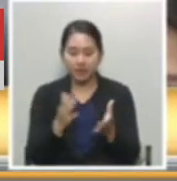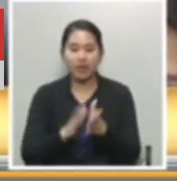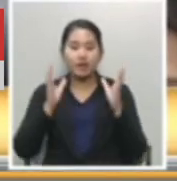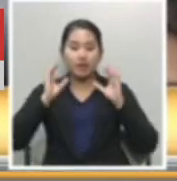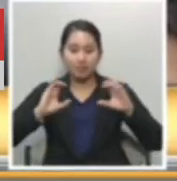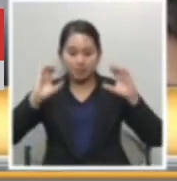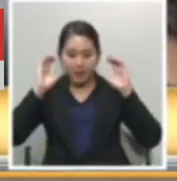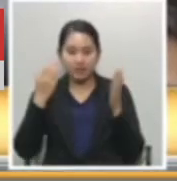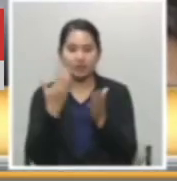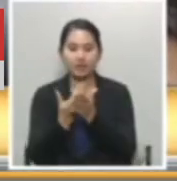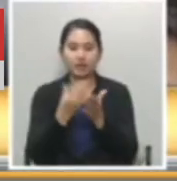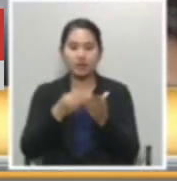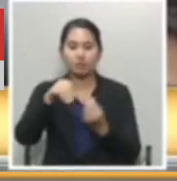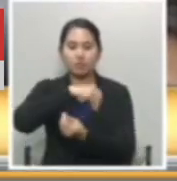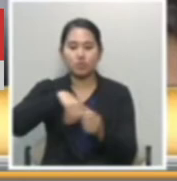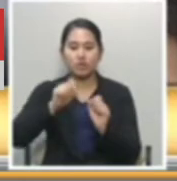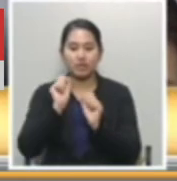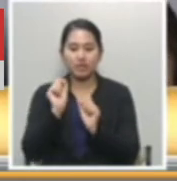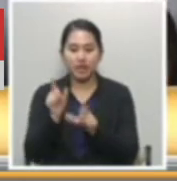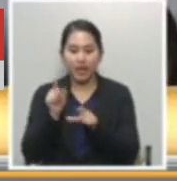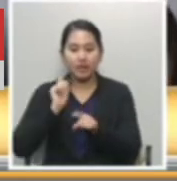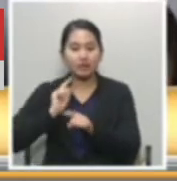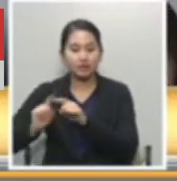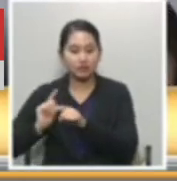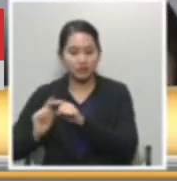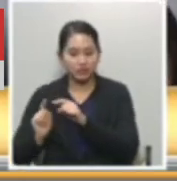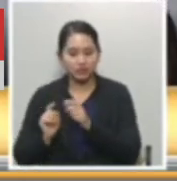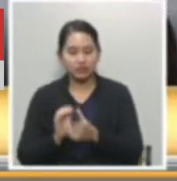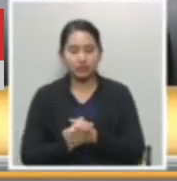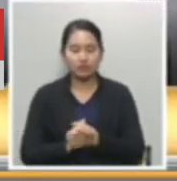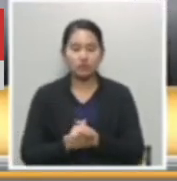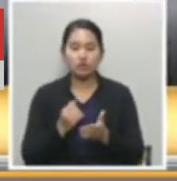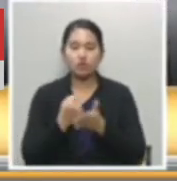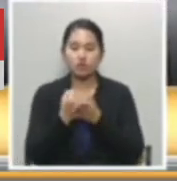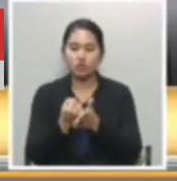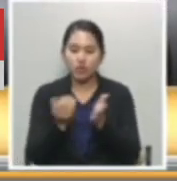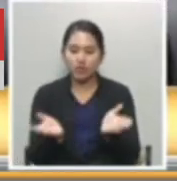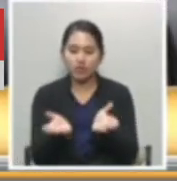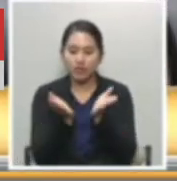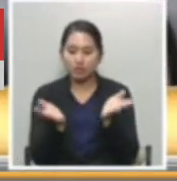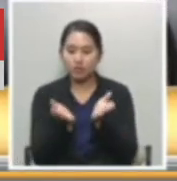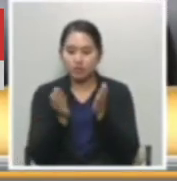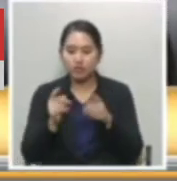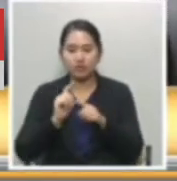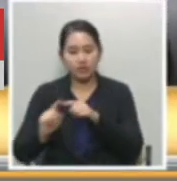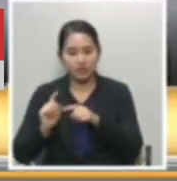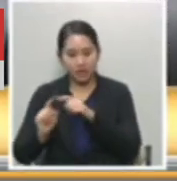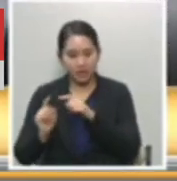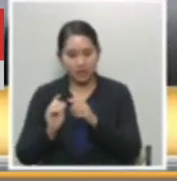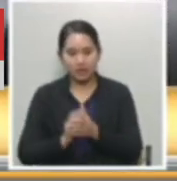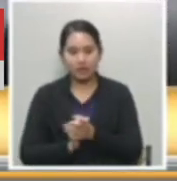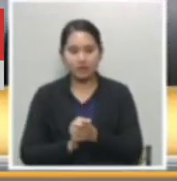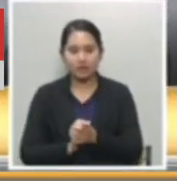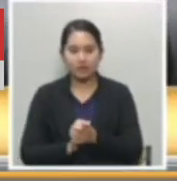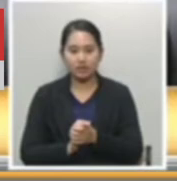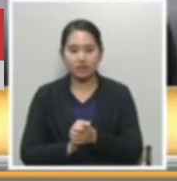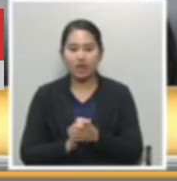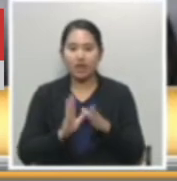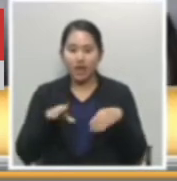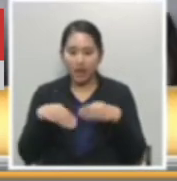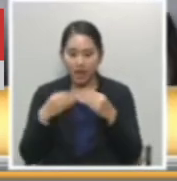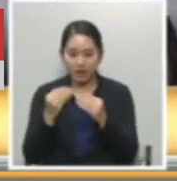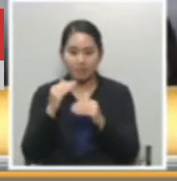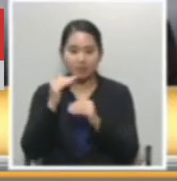ฐอันเป็นเครื่องยนต์ตัวสุดท้ายเพื่อที่จะไปกระตุ้นเครื่องยนต์ตัวอื่นๆให้มันติดกลับขึ้นมาให้